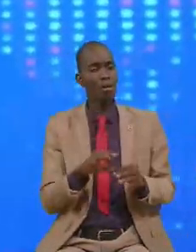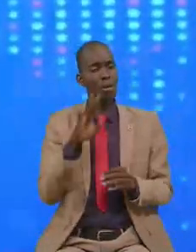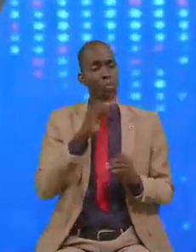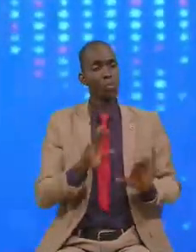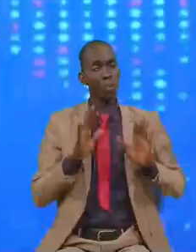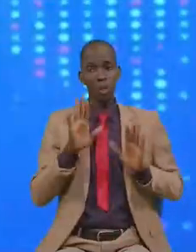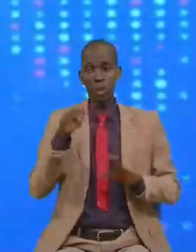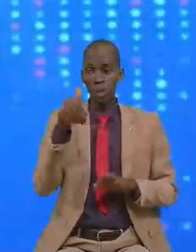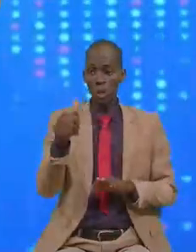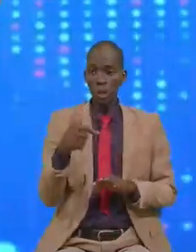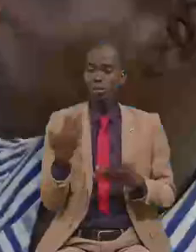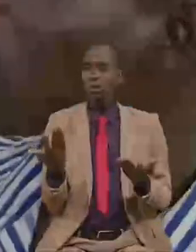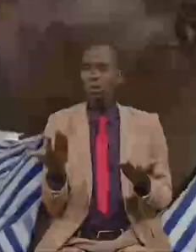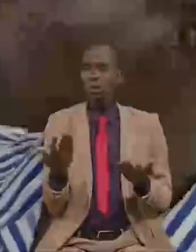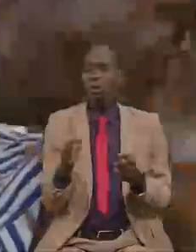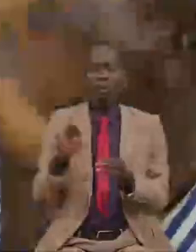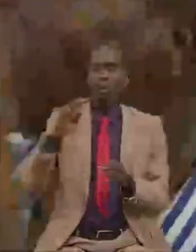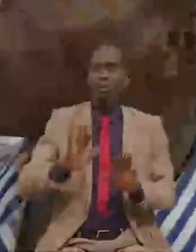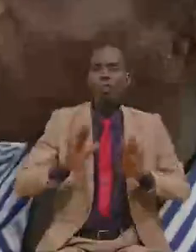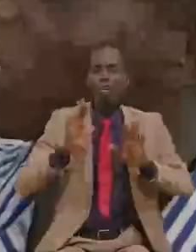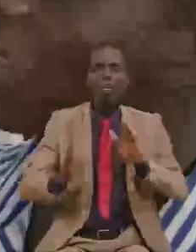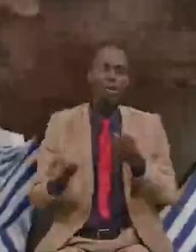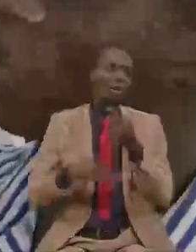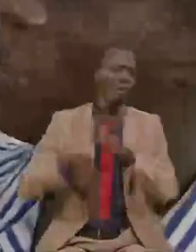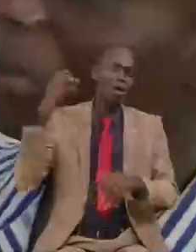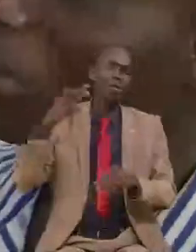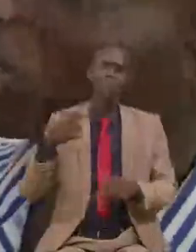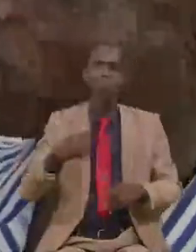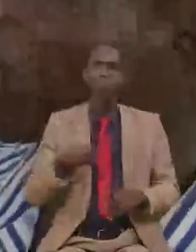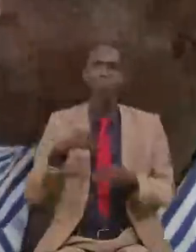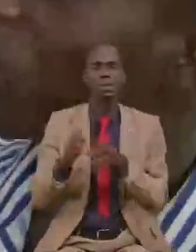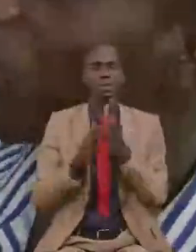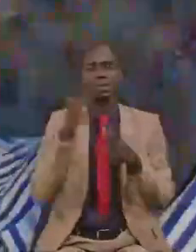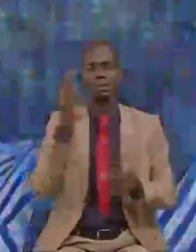crainte, sors. Sors de moi.